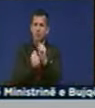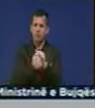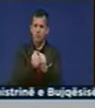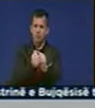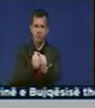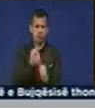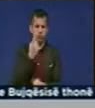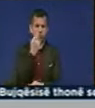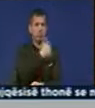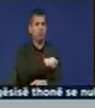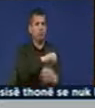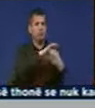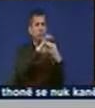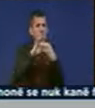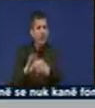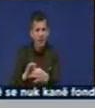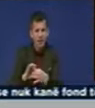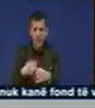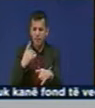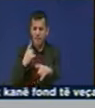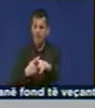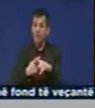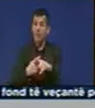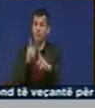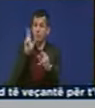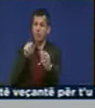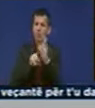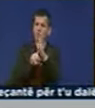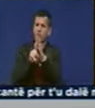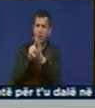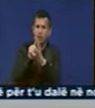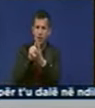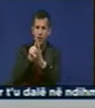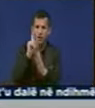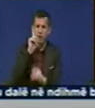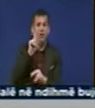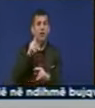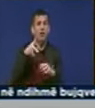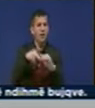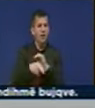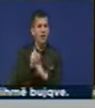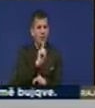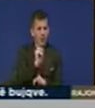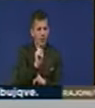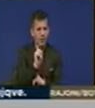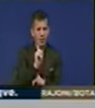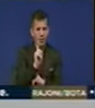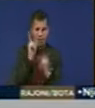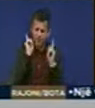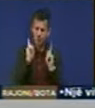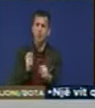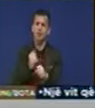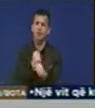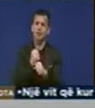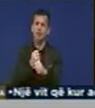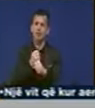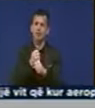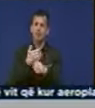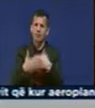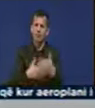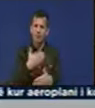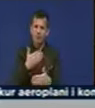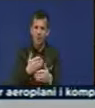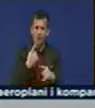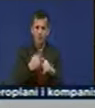shekuj dhe e cila pavarësisht disa të arriturave nuk guxon të ndalet për asnjë ditë dhe për asnjë moment, sepse